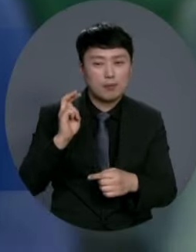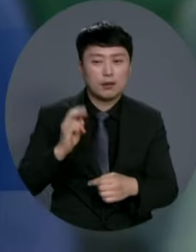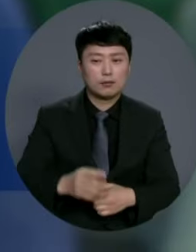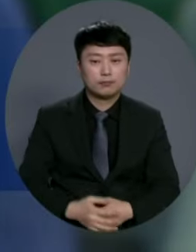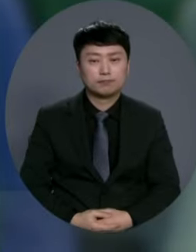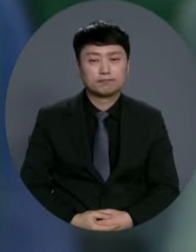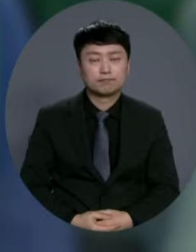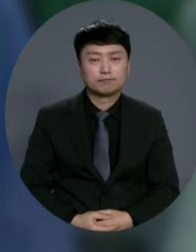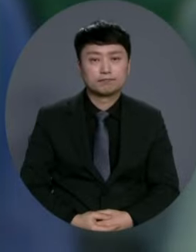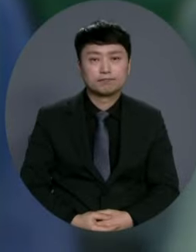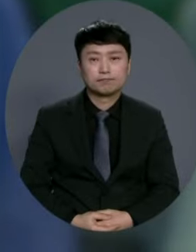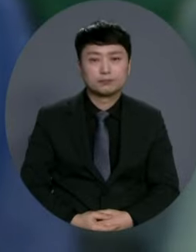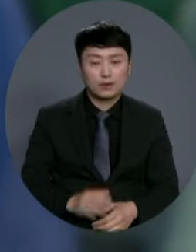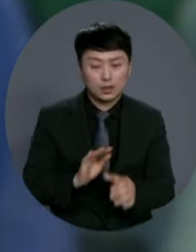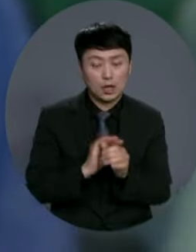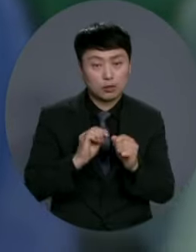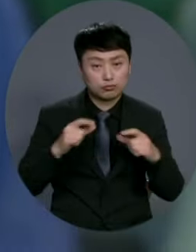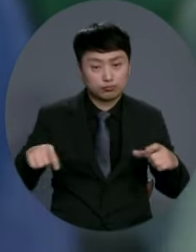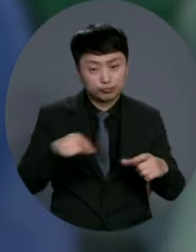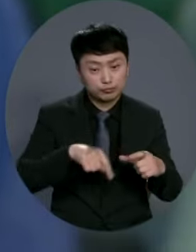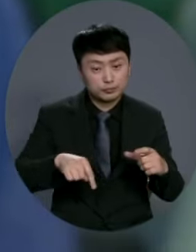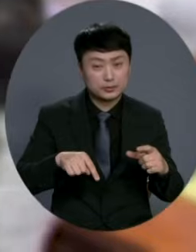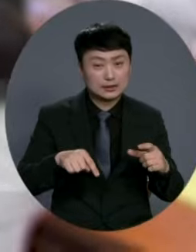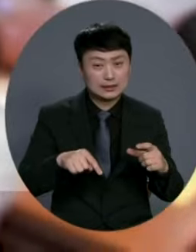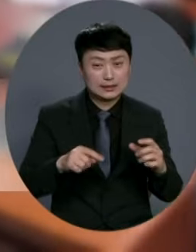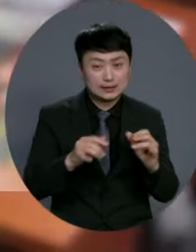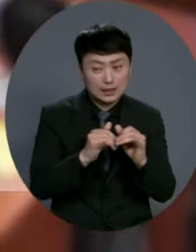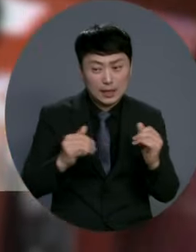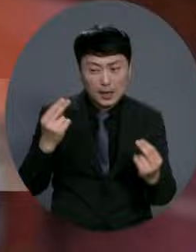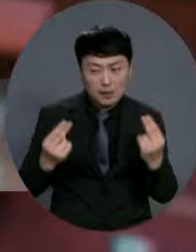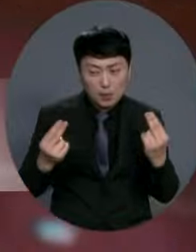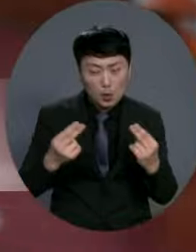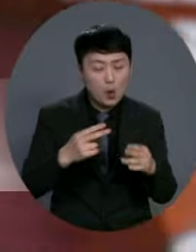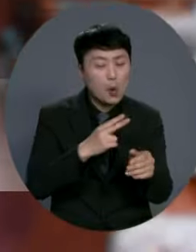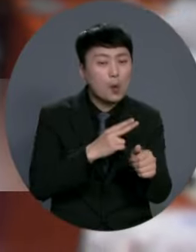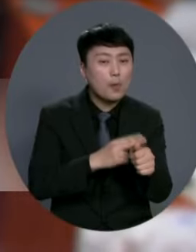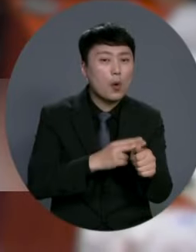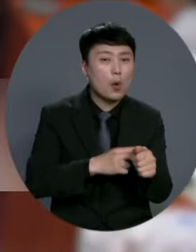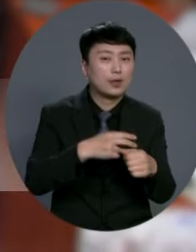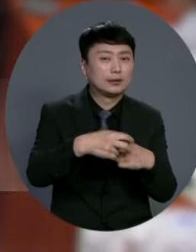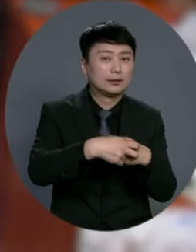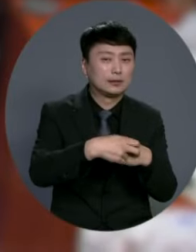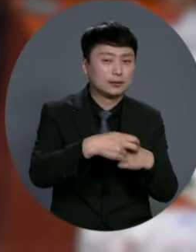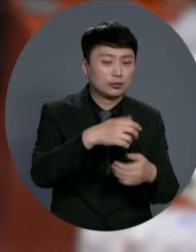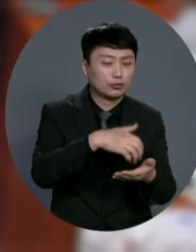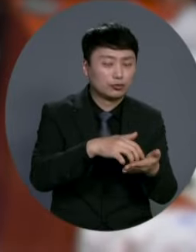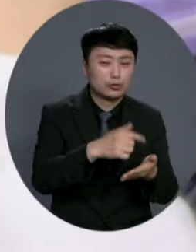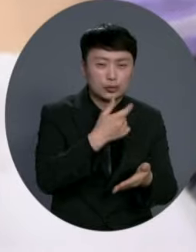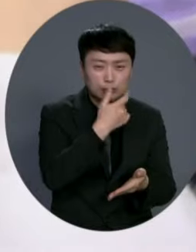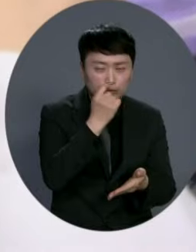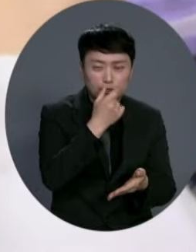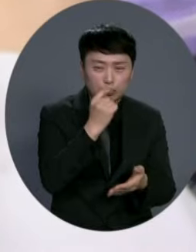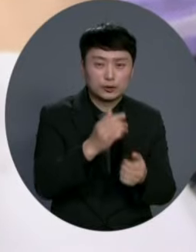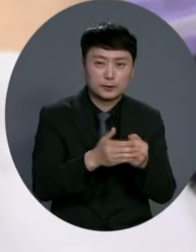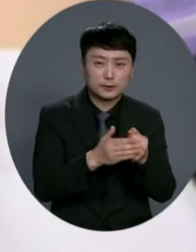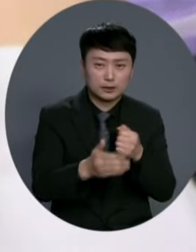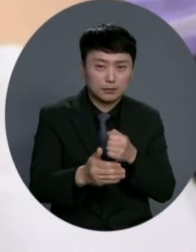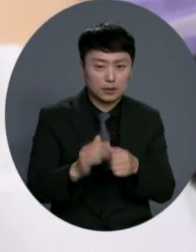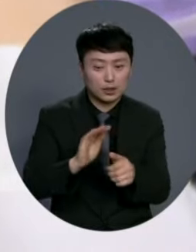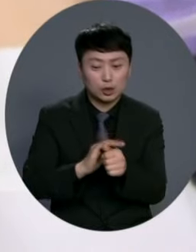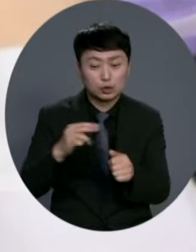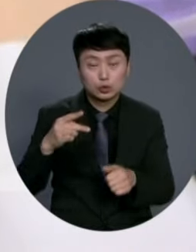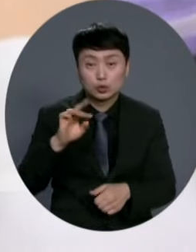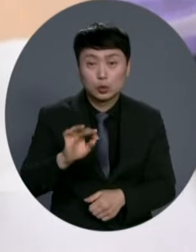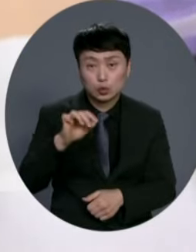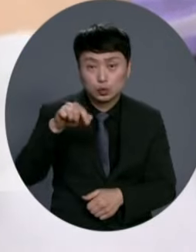같고요. 게다가 경북은 인구 대비 의사 수가 전국 최하위권이고 경북 몫으로 정원을 배정받은 경주